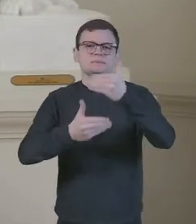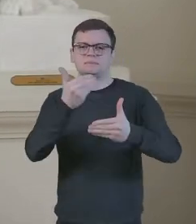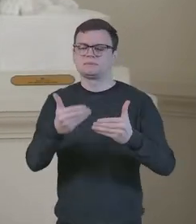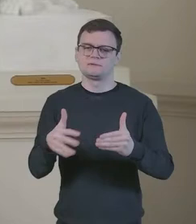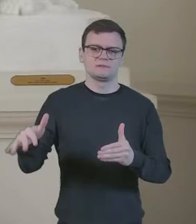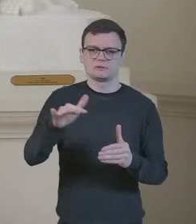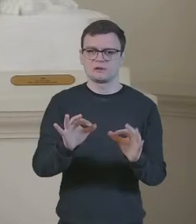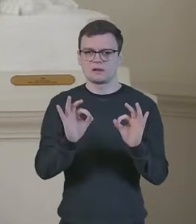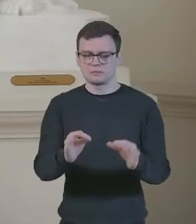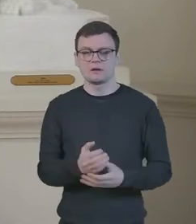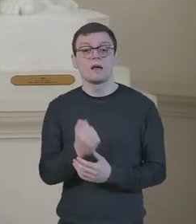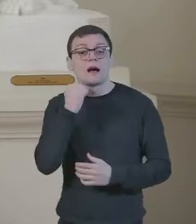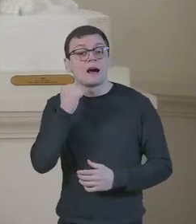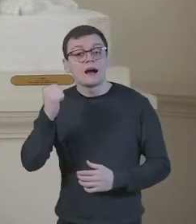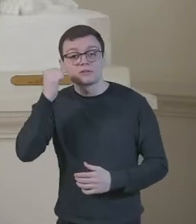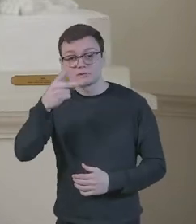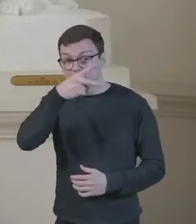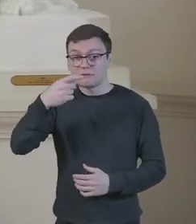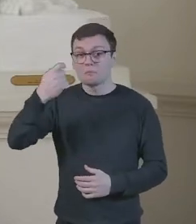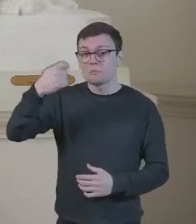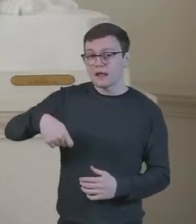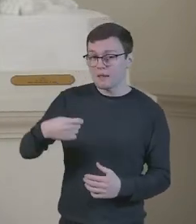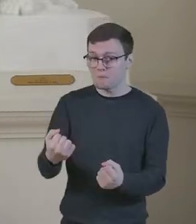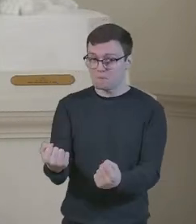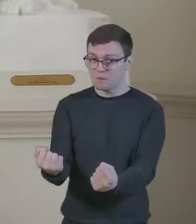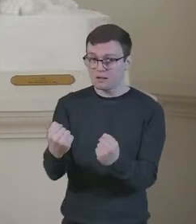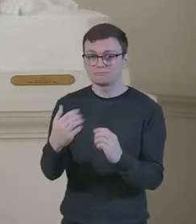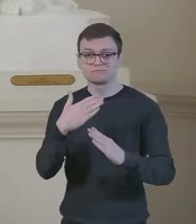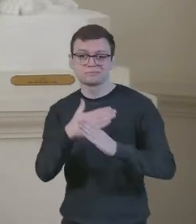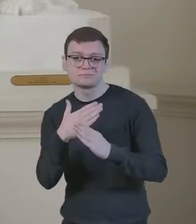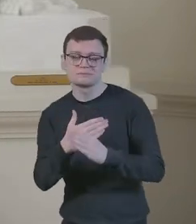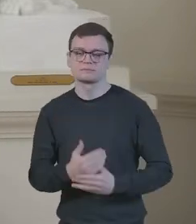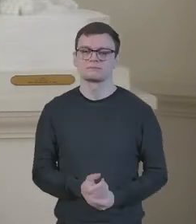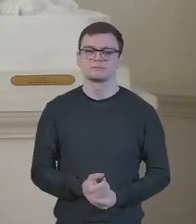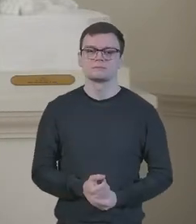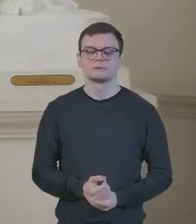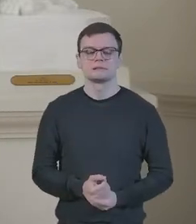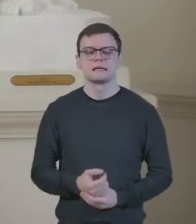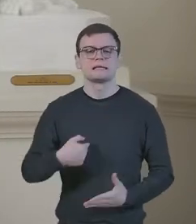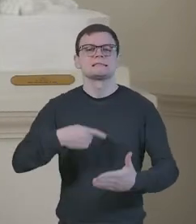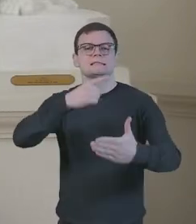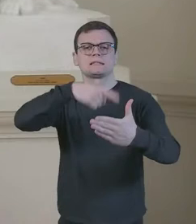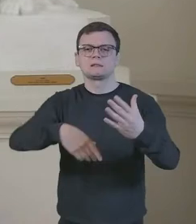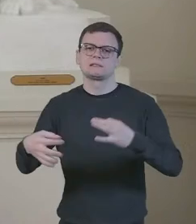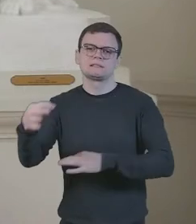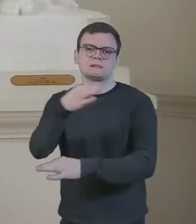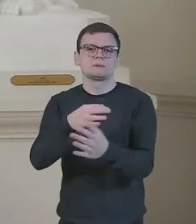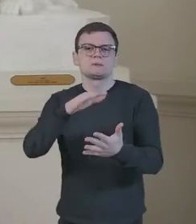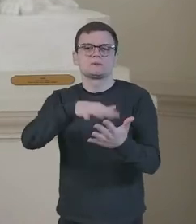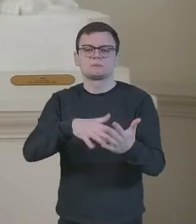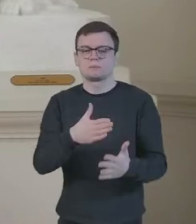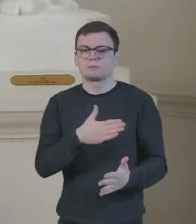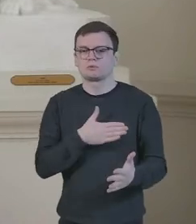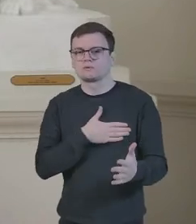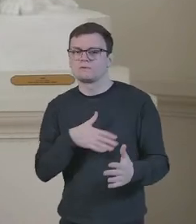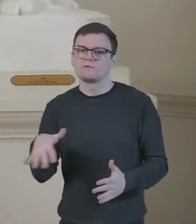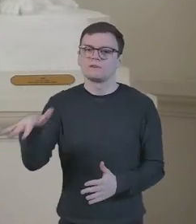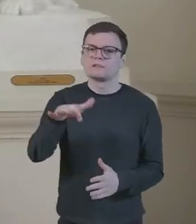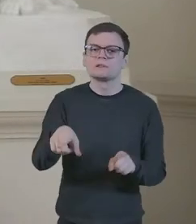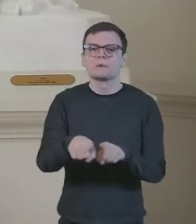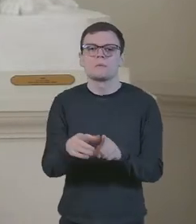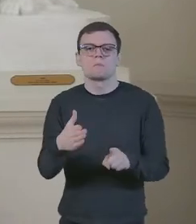visuomenės. Ačiū, ponė prezidente, dar kartu už jūsų paramą ir aš tikiuosi, kad mūsų diskusijos toliau tęsis, kad mūsų visuomenės ir mūsų